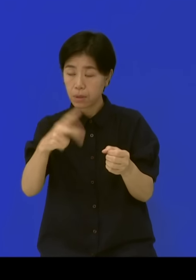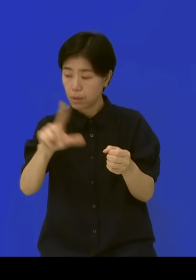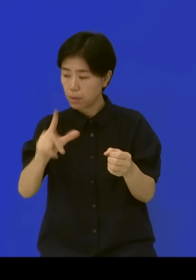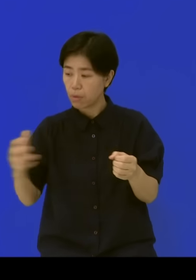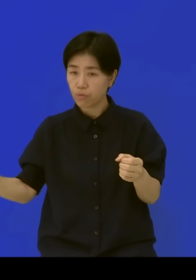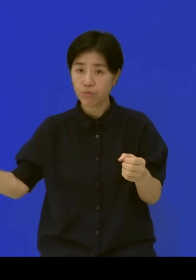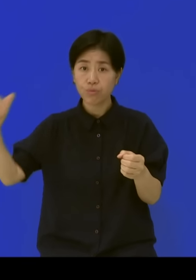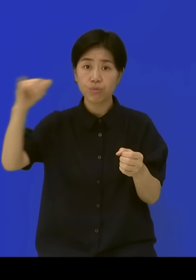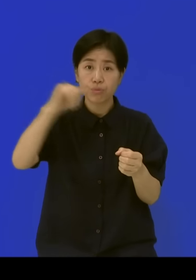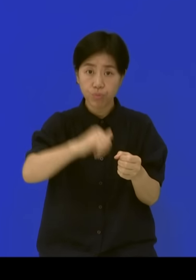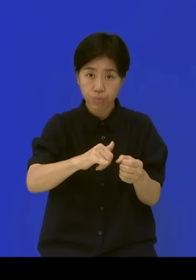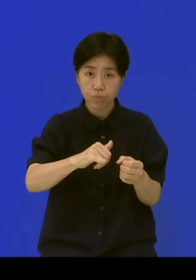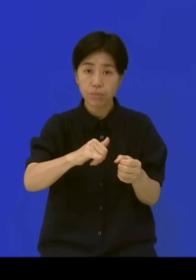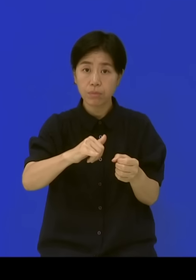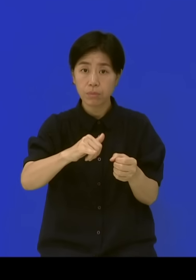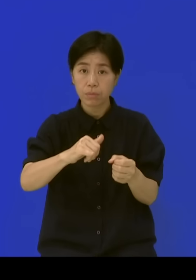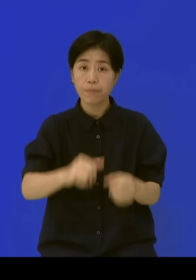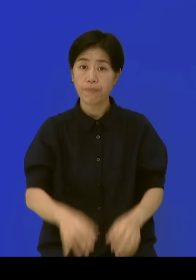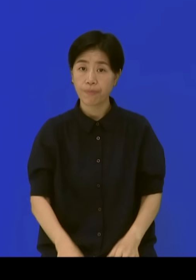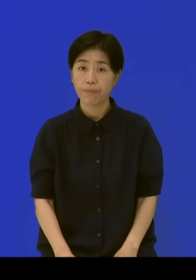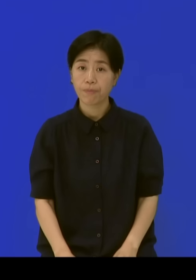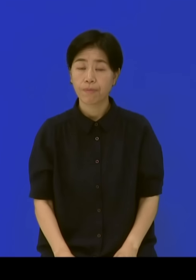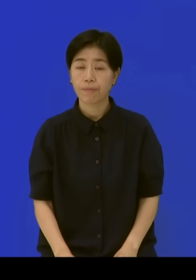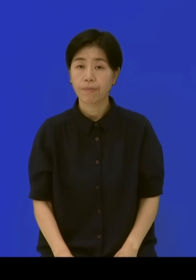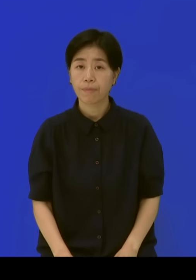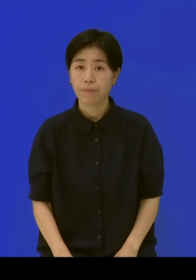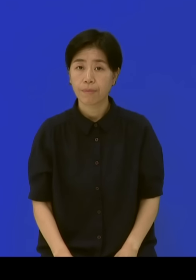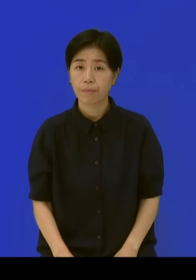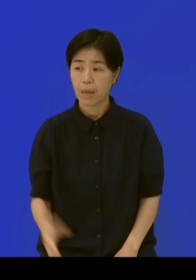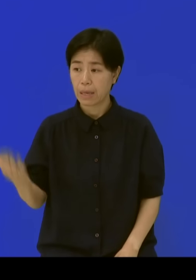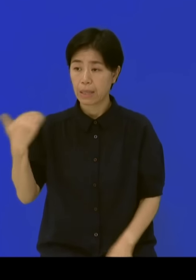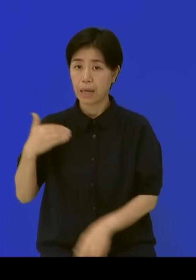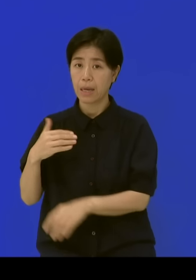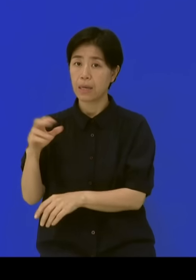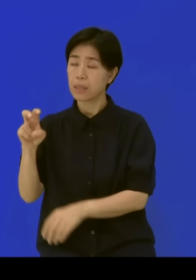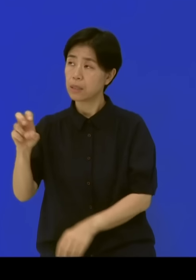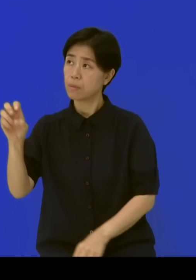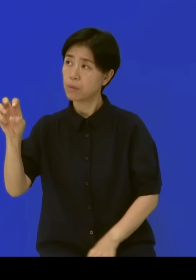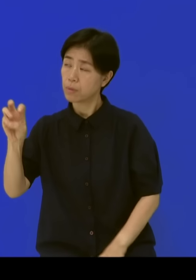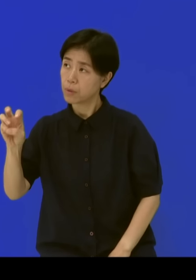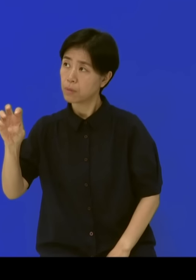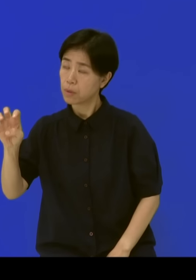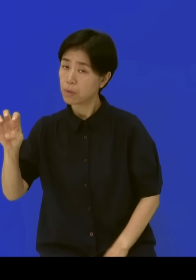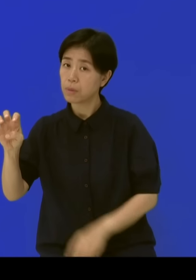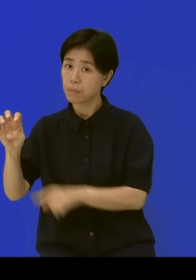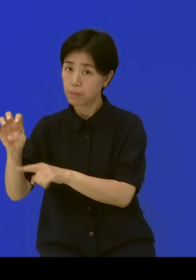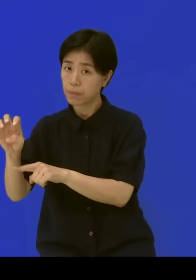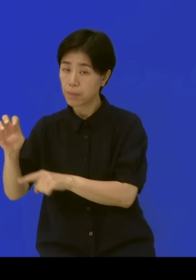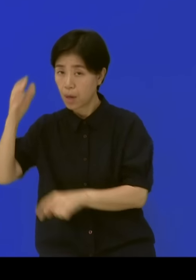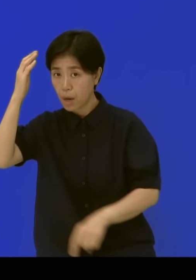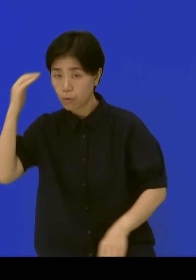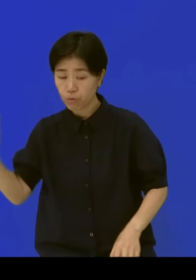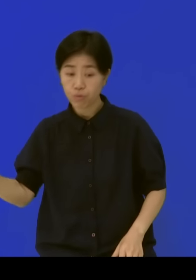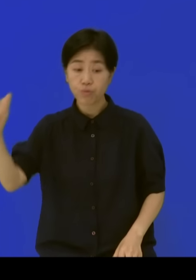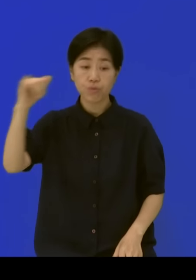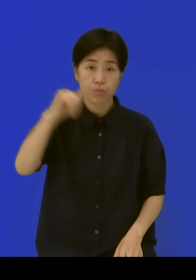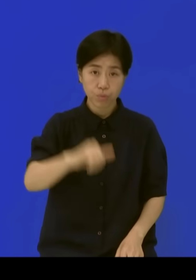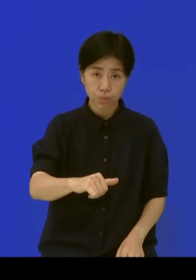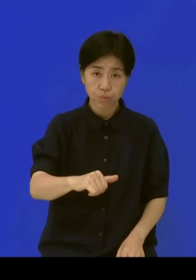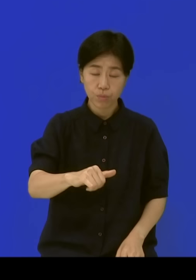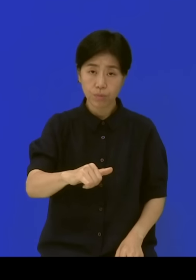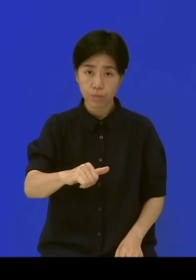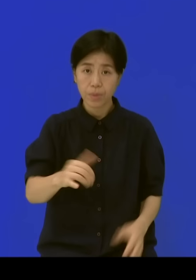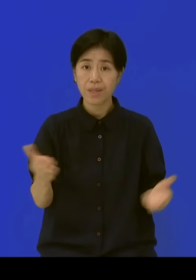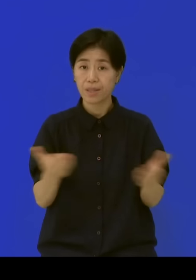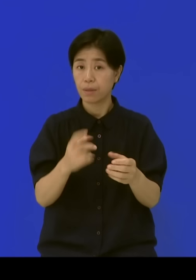2007년도거든요. 그러면 예. 67년, 77년에 20대, 30대였던 사람들이 40년이 지나서 한국에 이주노동을